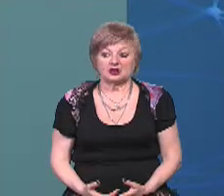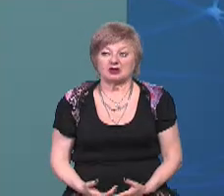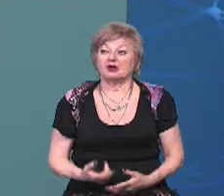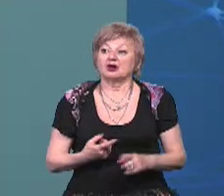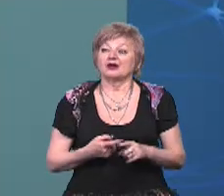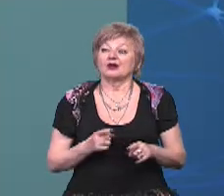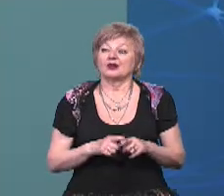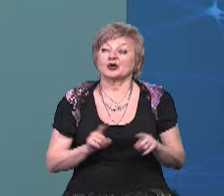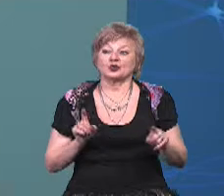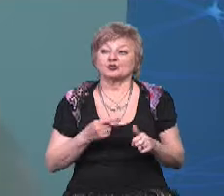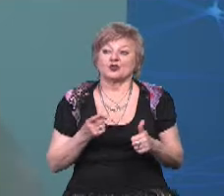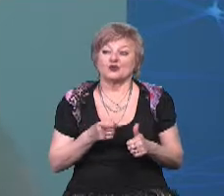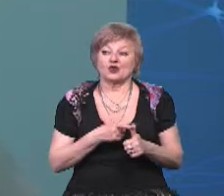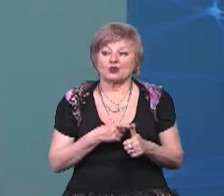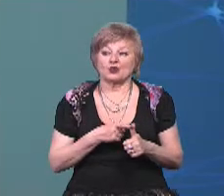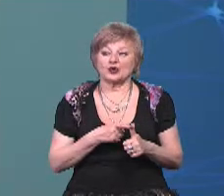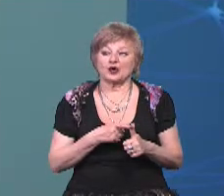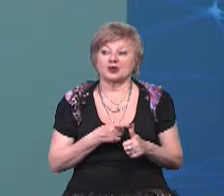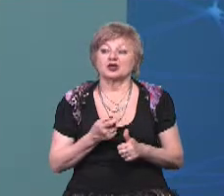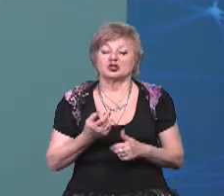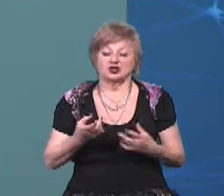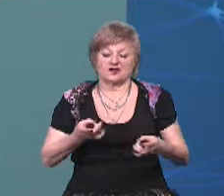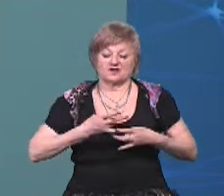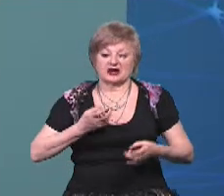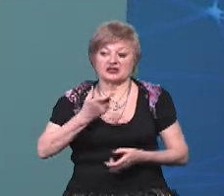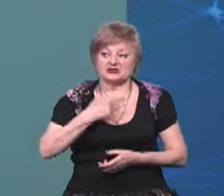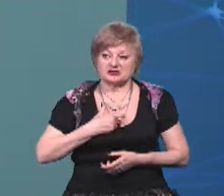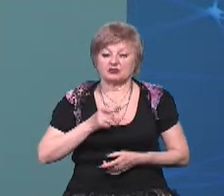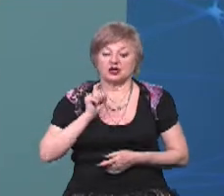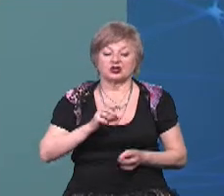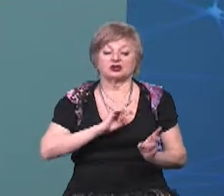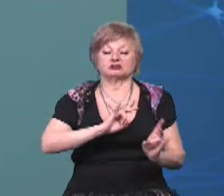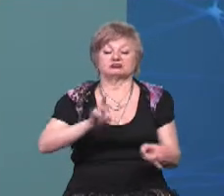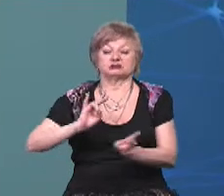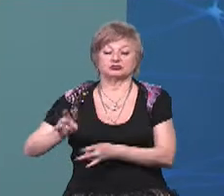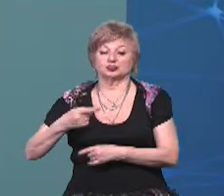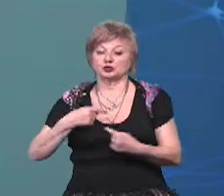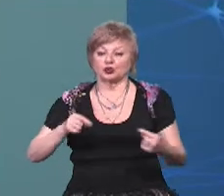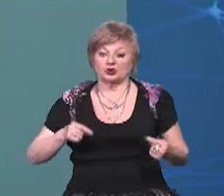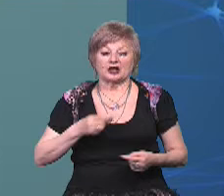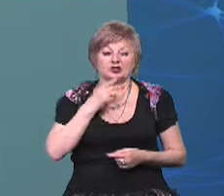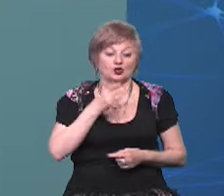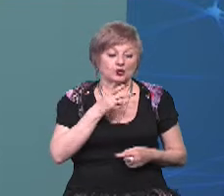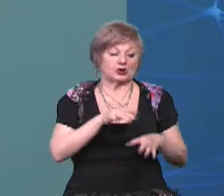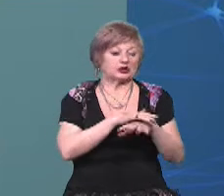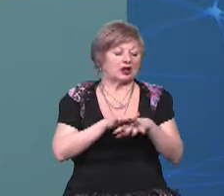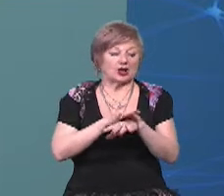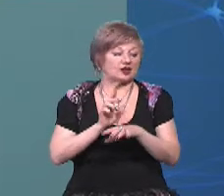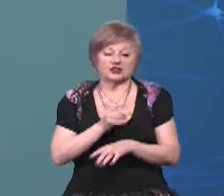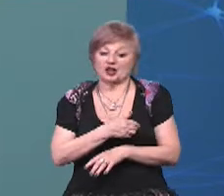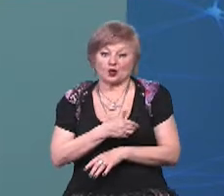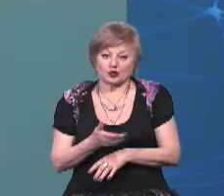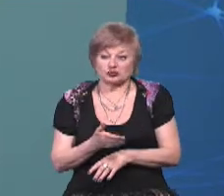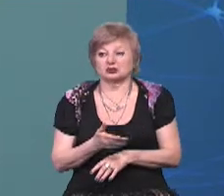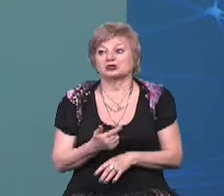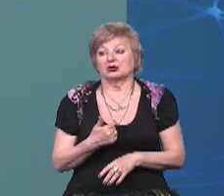вони, по-перше, шкодять собі, а вони ще шкодять всім іншим людям. Якщо вони будуть курити там, де їм заманеться,